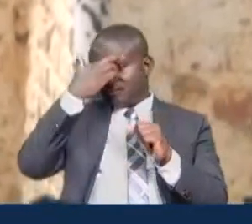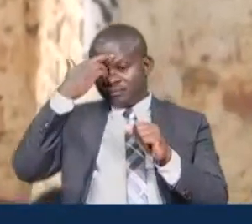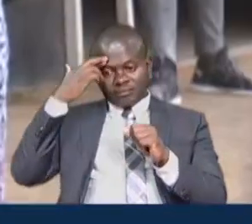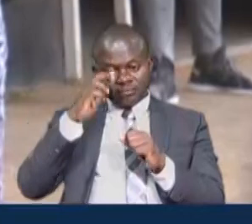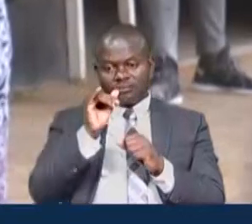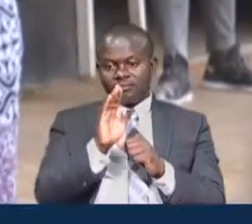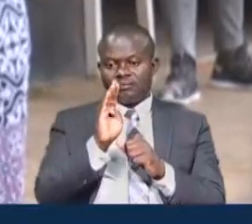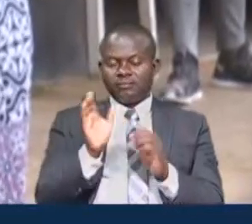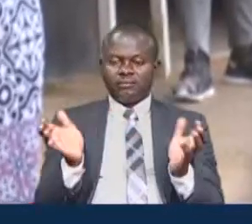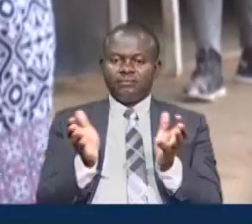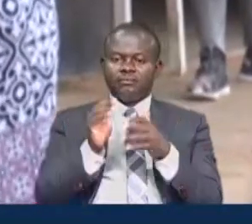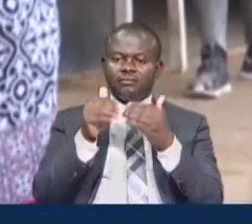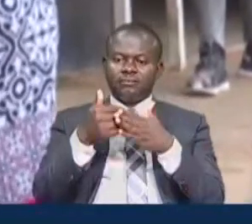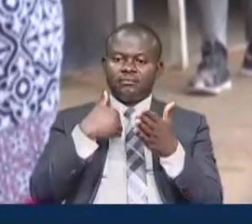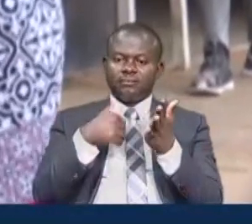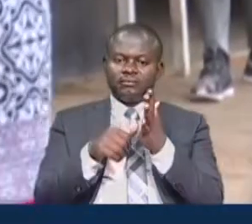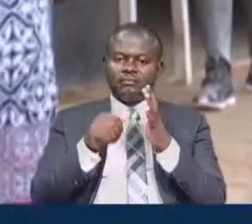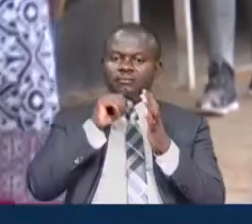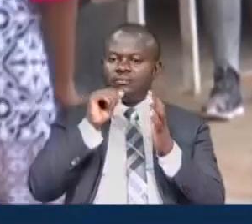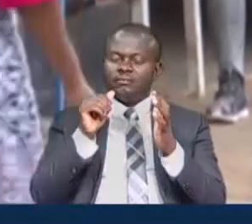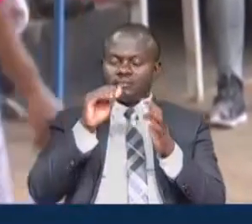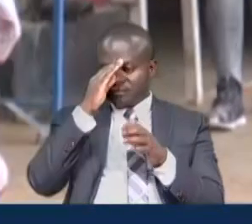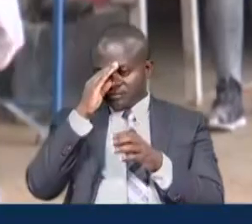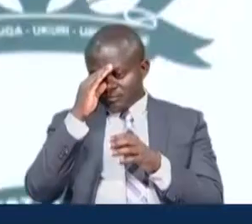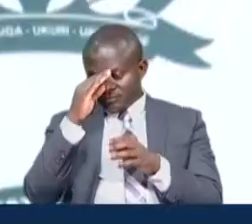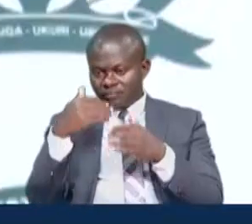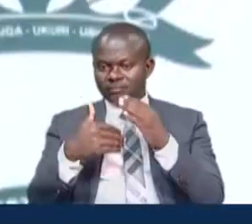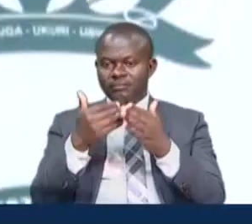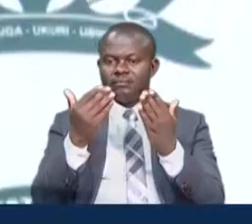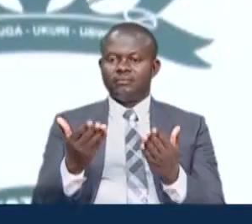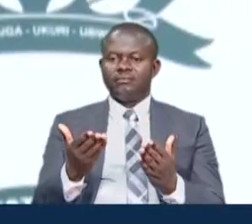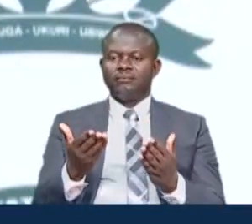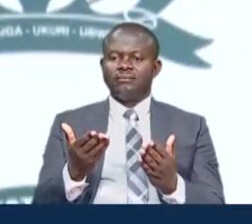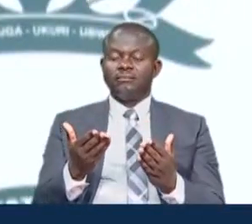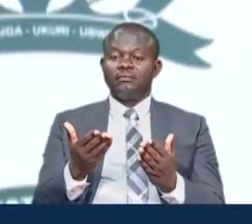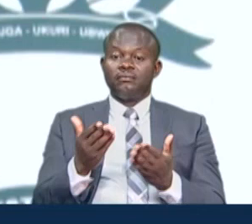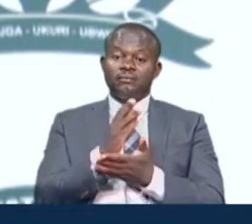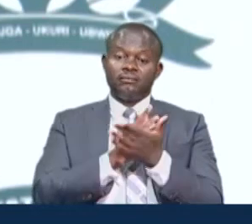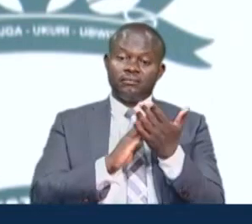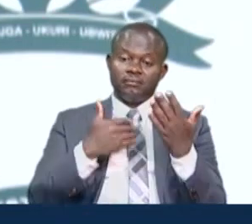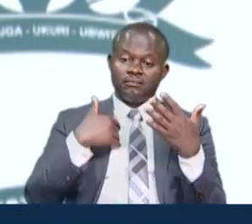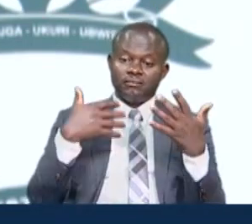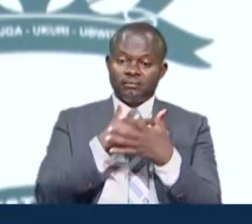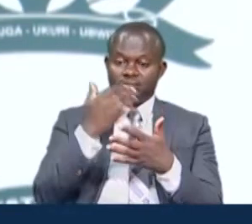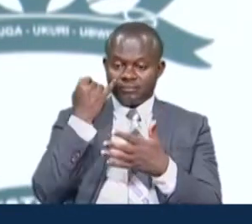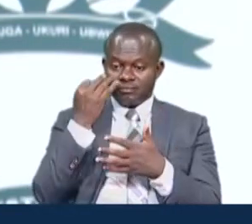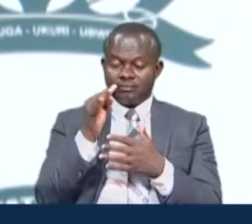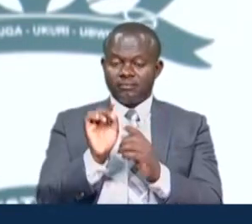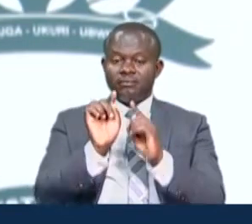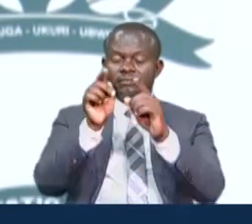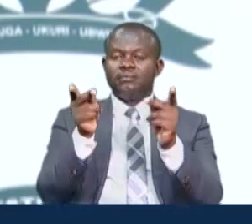RIB ikangurira uwahura n'iki kibazo kutazuyaza mu kuyegera. Hariho n'ugira ubwoba ati ese ninjya